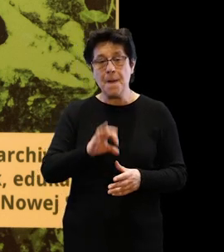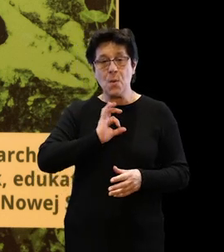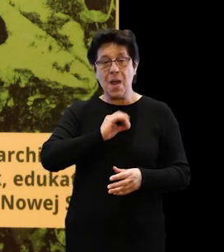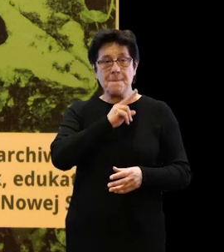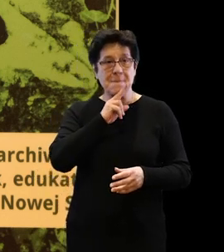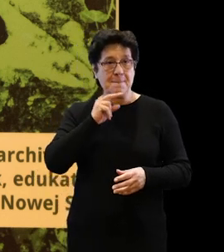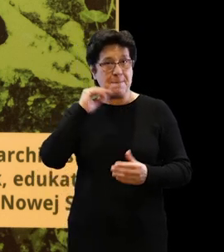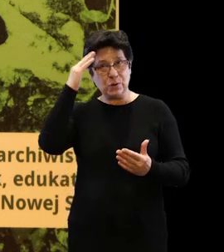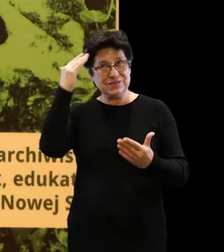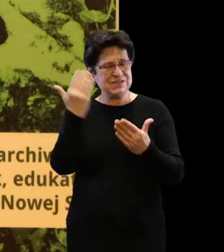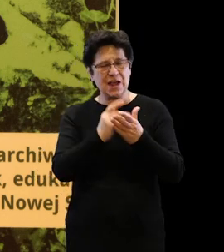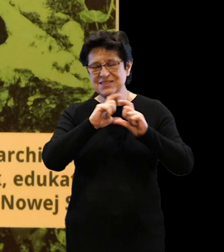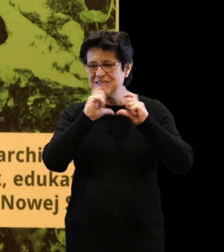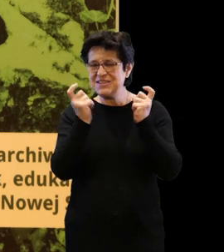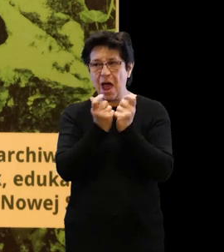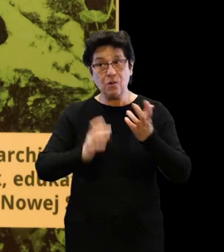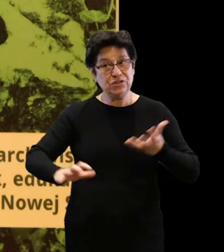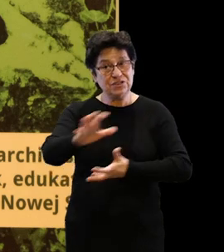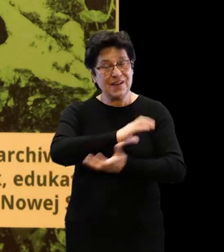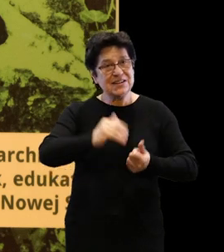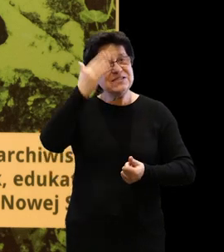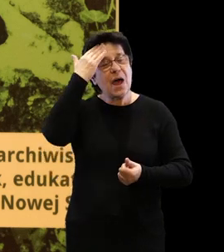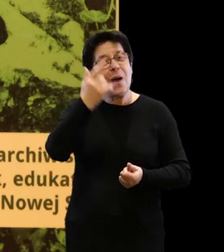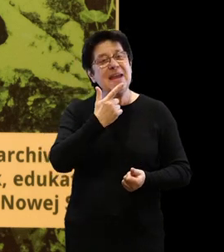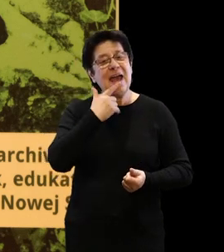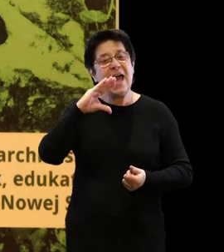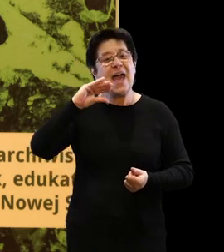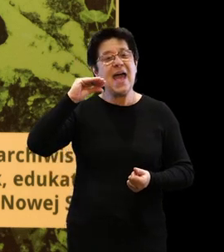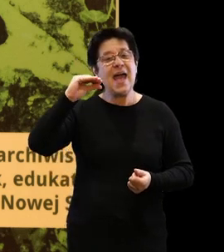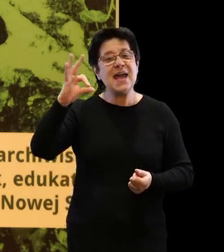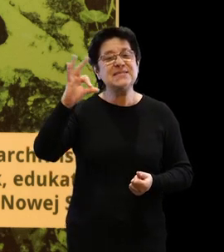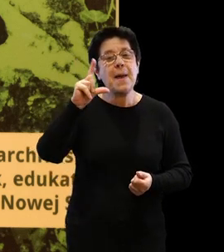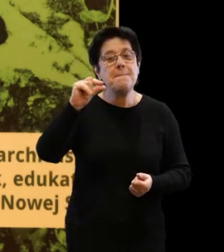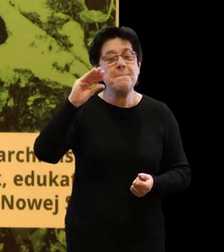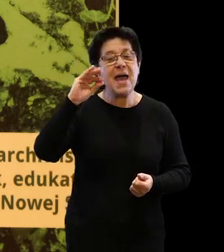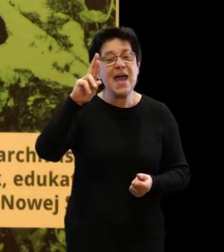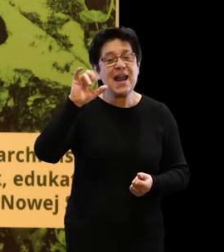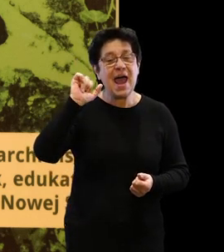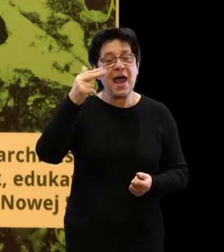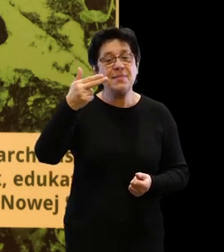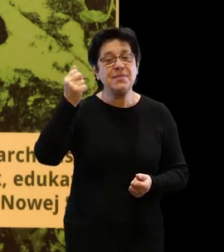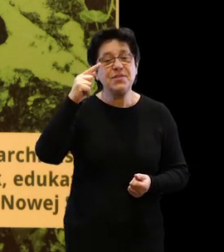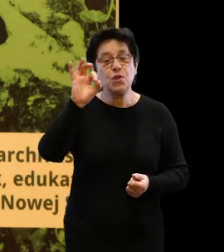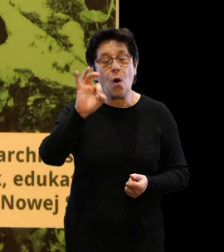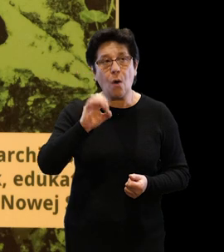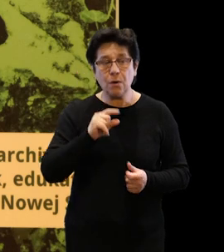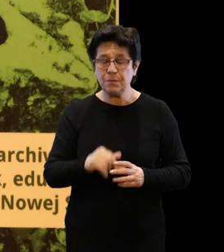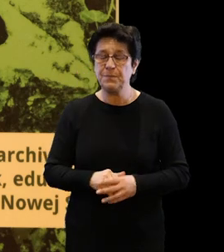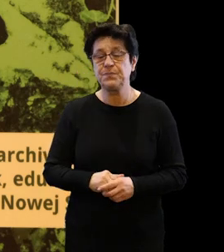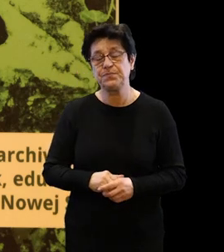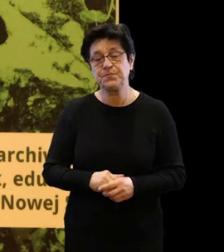świat zwiedziła w zasadzie całą Europę nawet była w Ameryce Południowej także nawet taki niszowy język